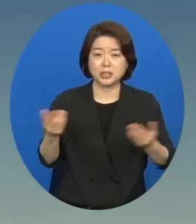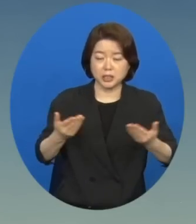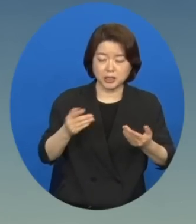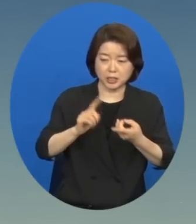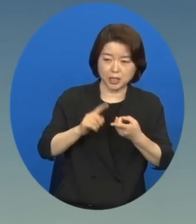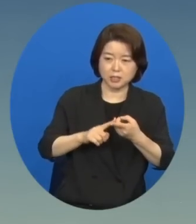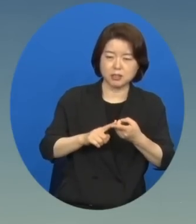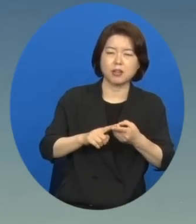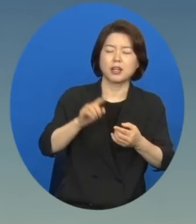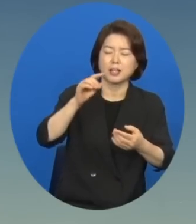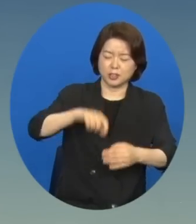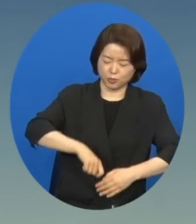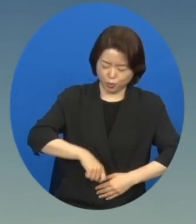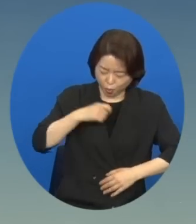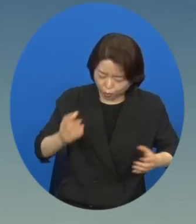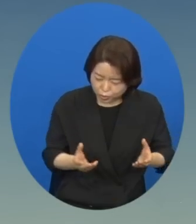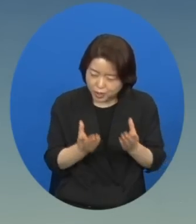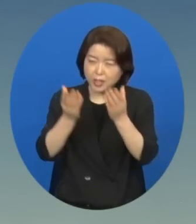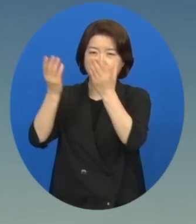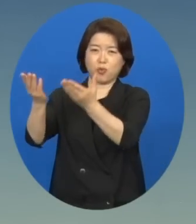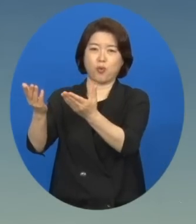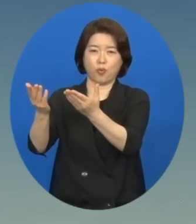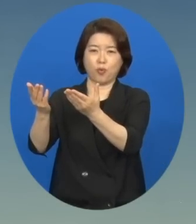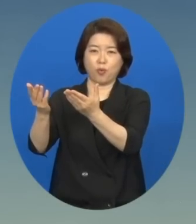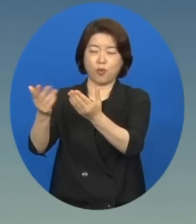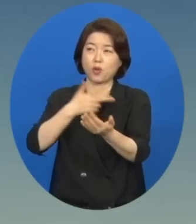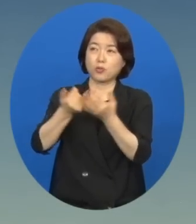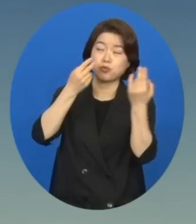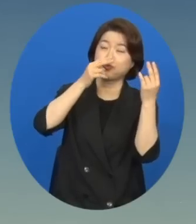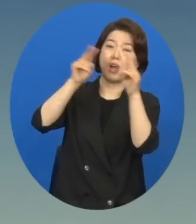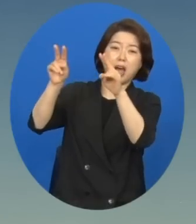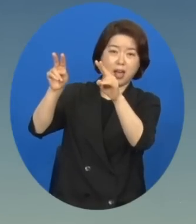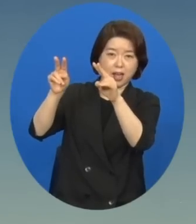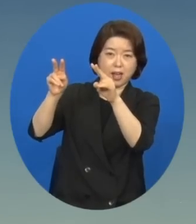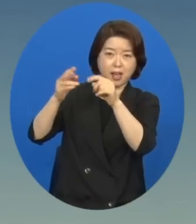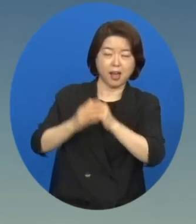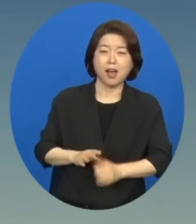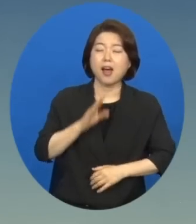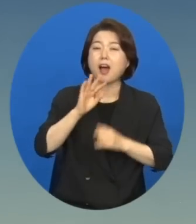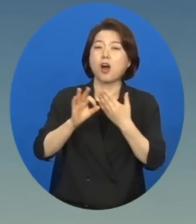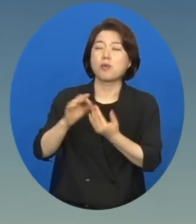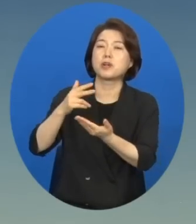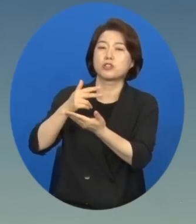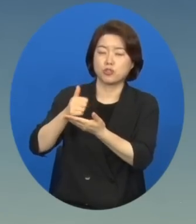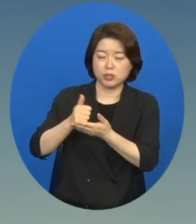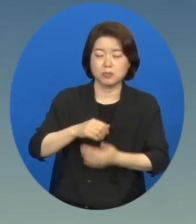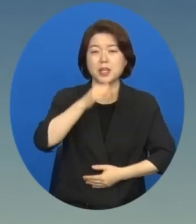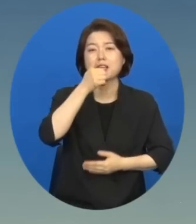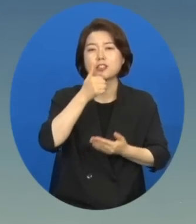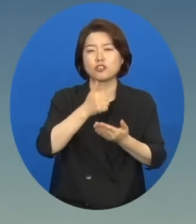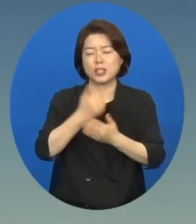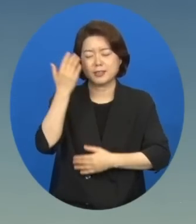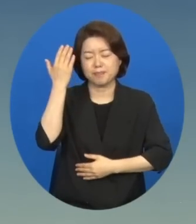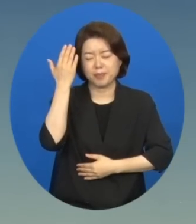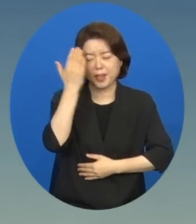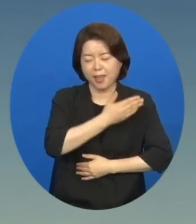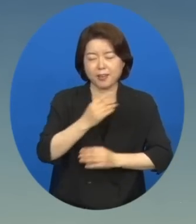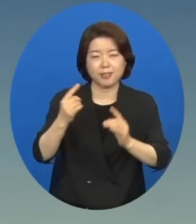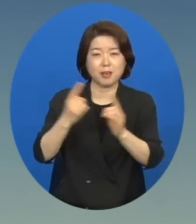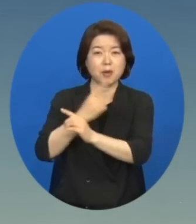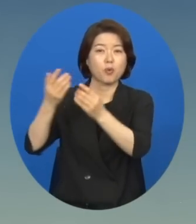거예요. 주님께 갖고 나아가는 거예요. 주를 바라보는 거예요. 그러면 주님께서 죄에서 깨끗하게 하실